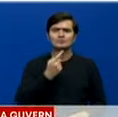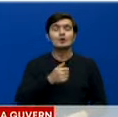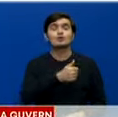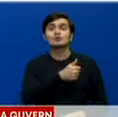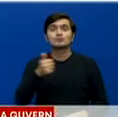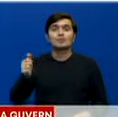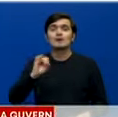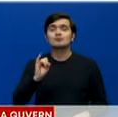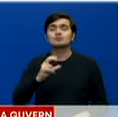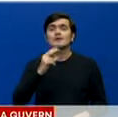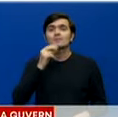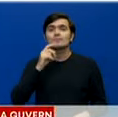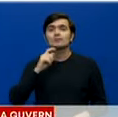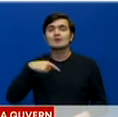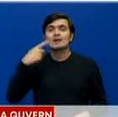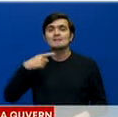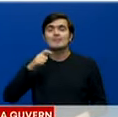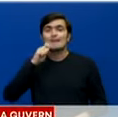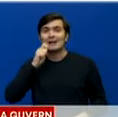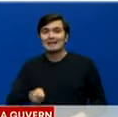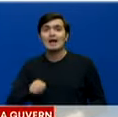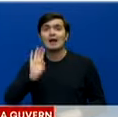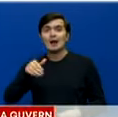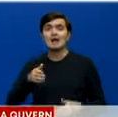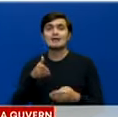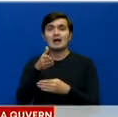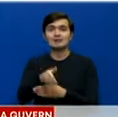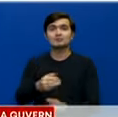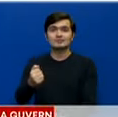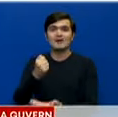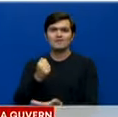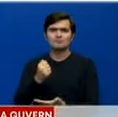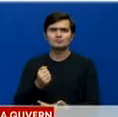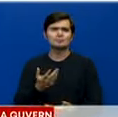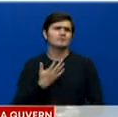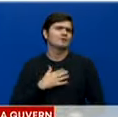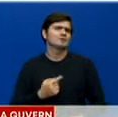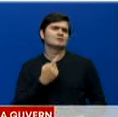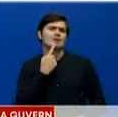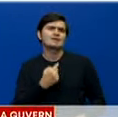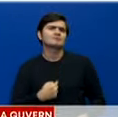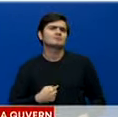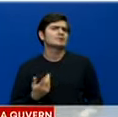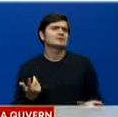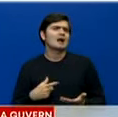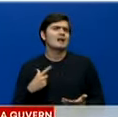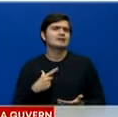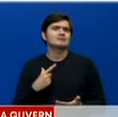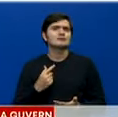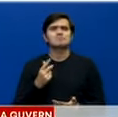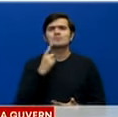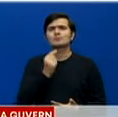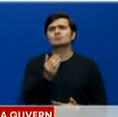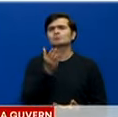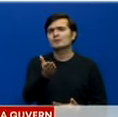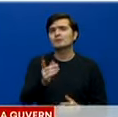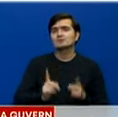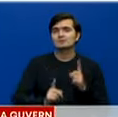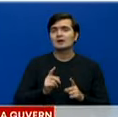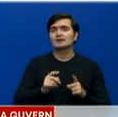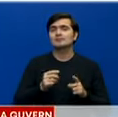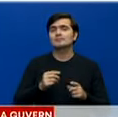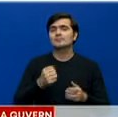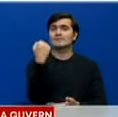limbă maghiară au acces la aceste fonduri. Să ne spuneți care este poziția dumneavoastră și dacă finanțarea pe care ați primit-o prin